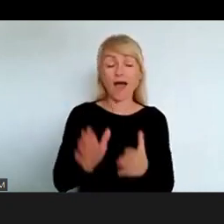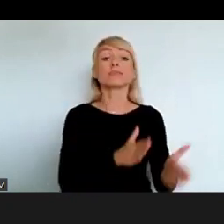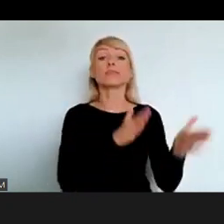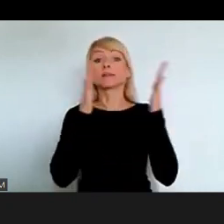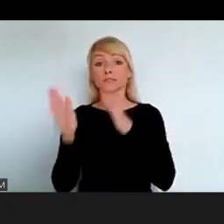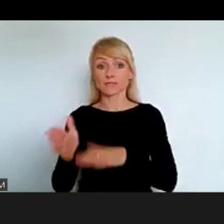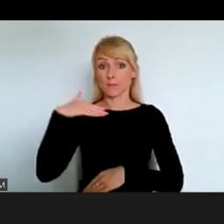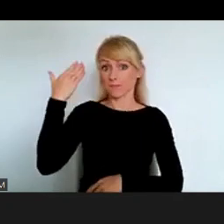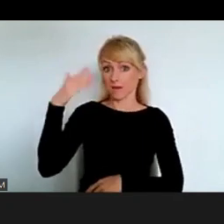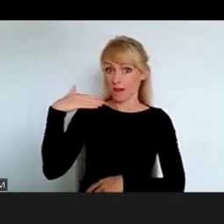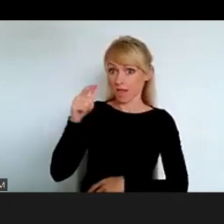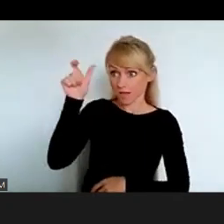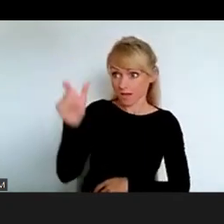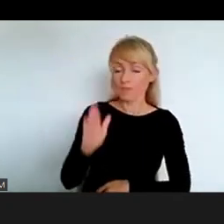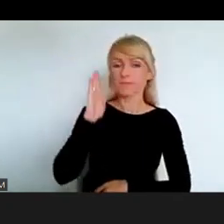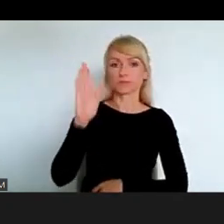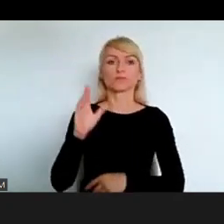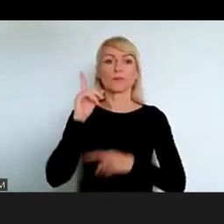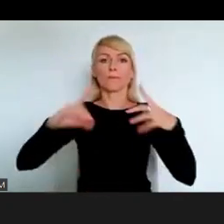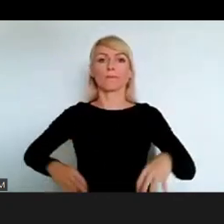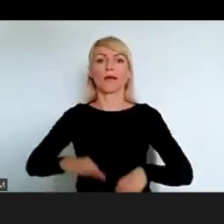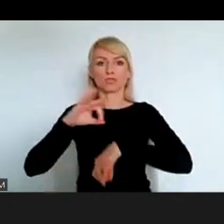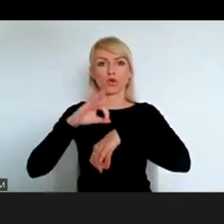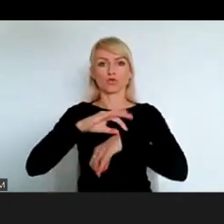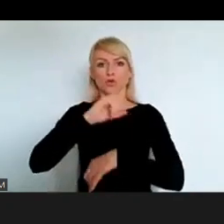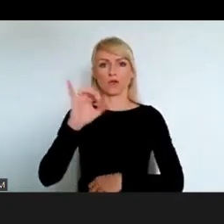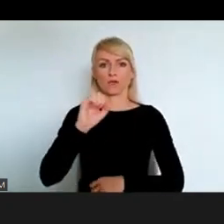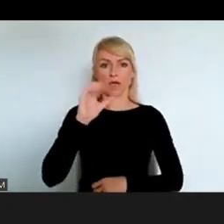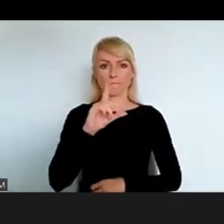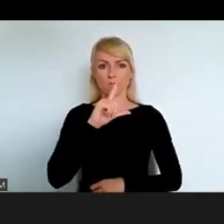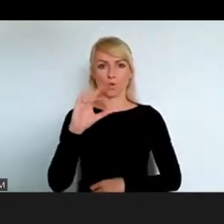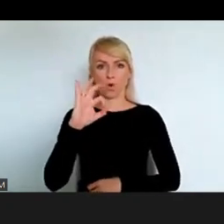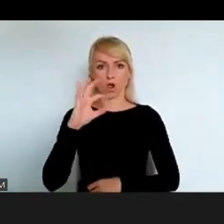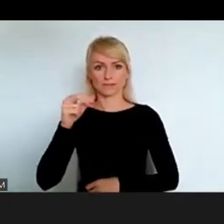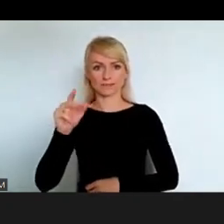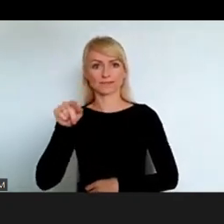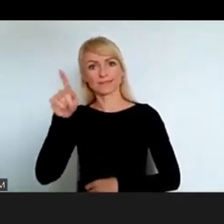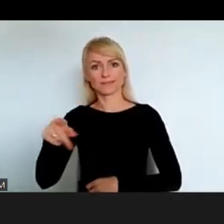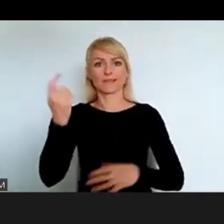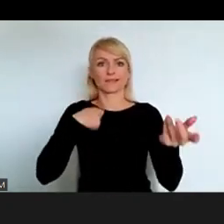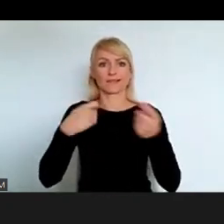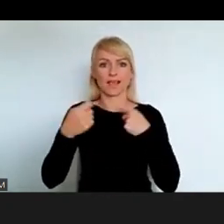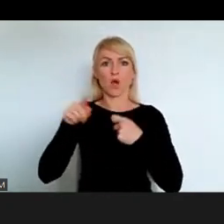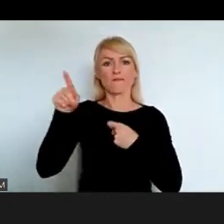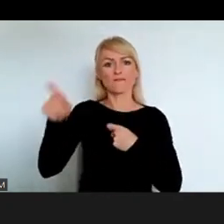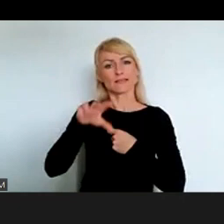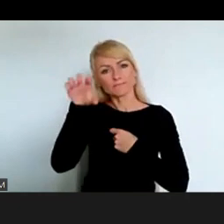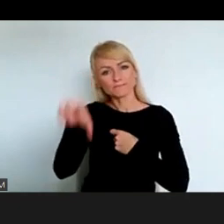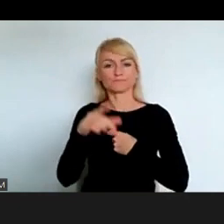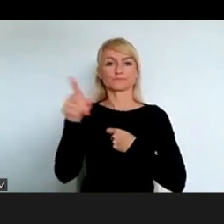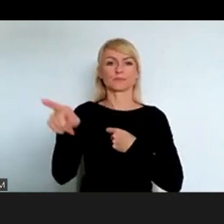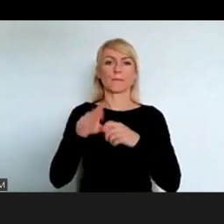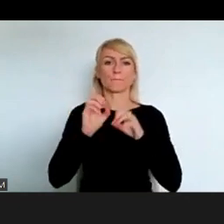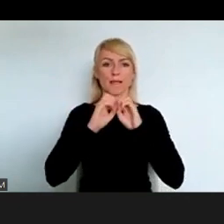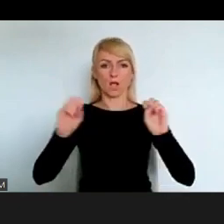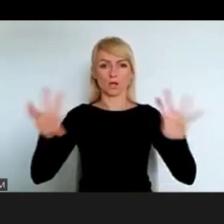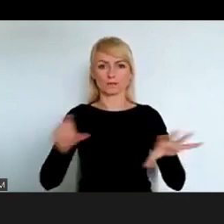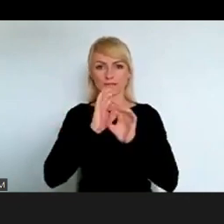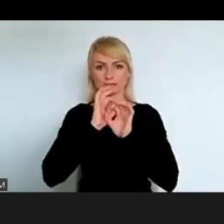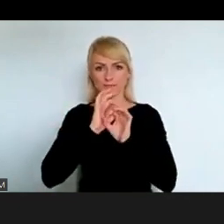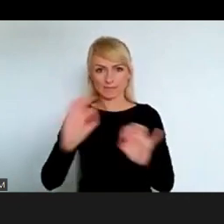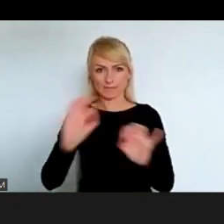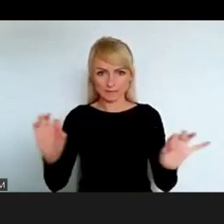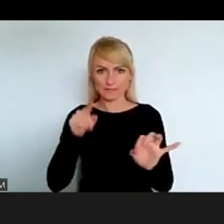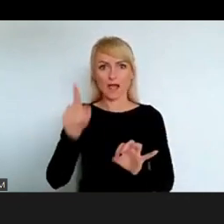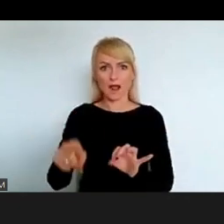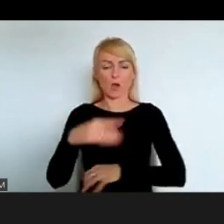kolejnym prelegentem będzie pan dr Maciej Jabłoński, kierownik Katedry Pedagogiki Specjalnej i Logopedii Uniwersytetu